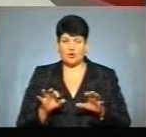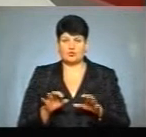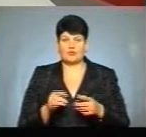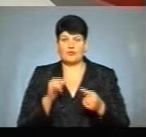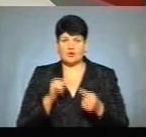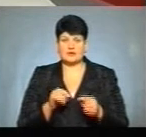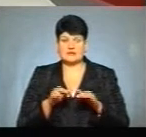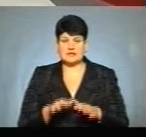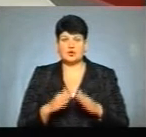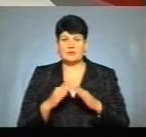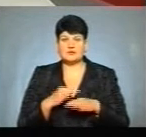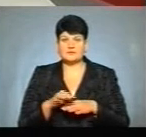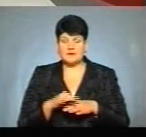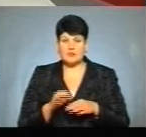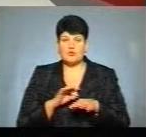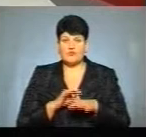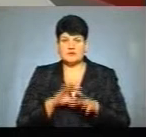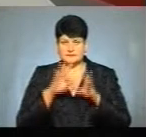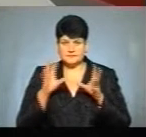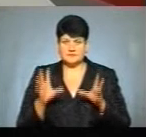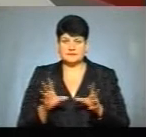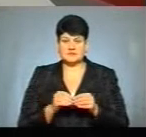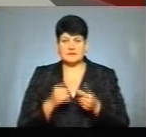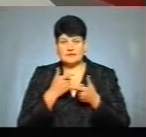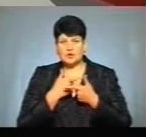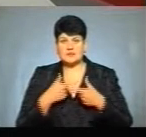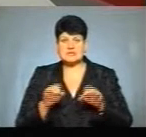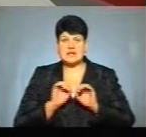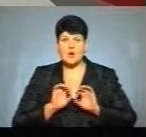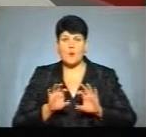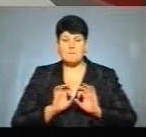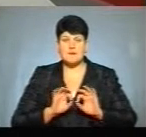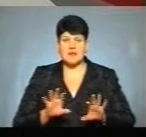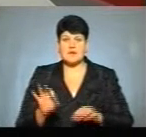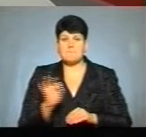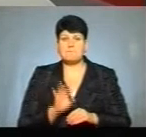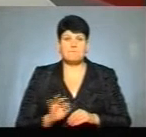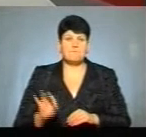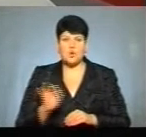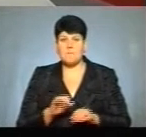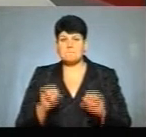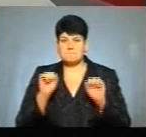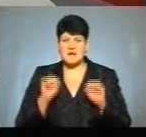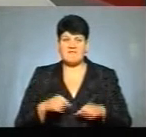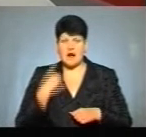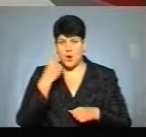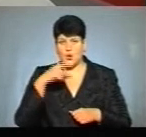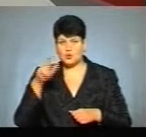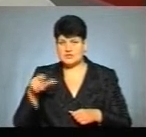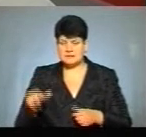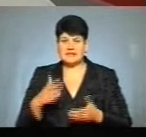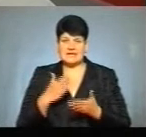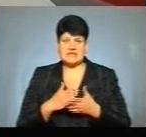протидії домашнього насильства проводиться широкомасштабна інформаційна кампанія про права осіб, які